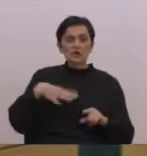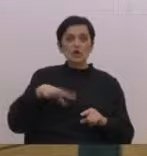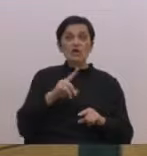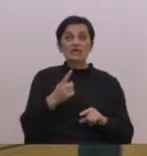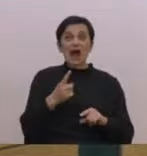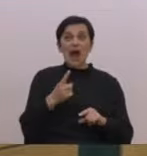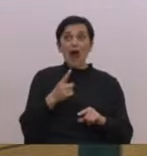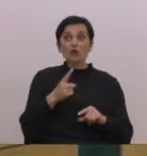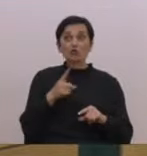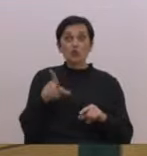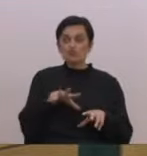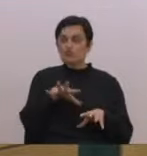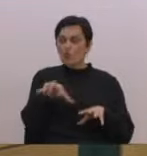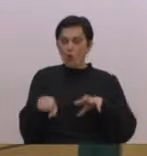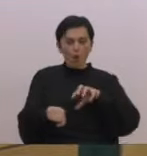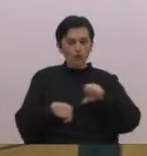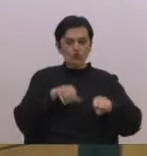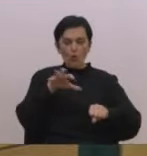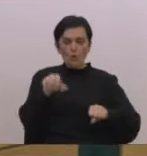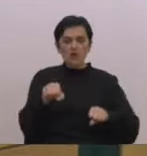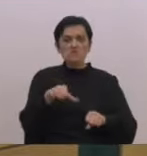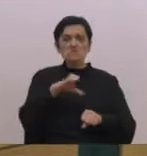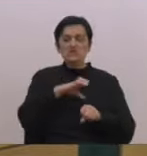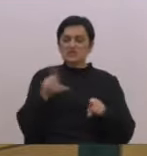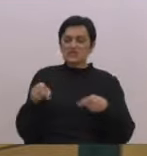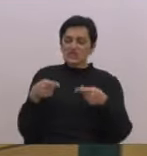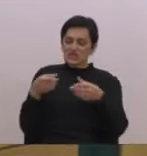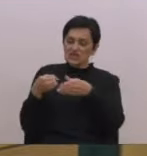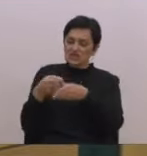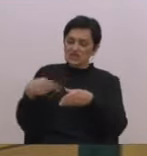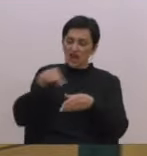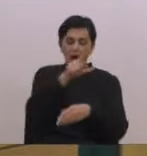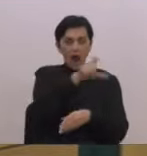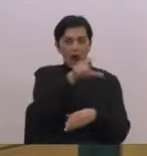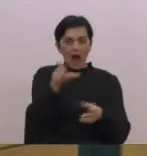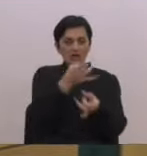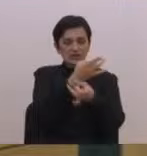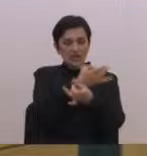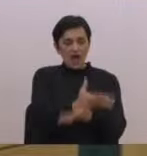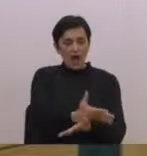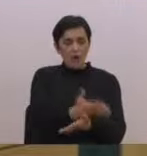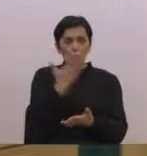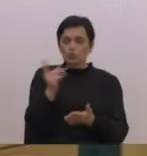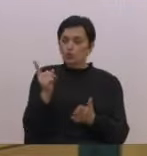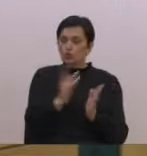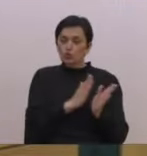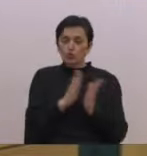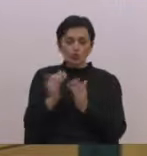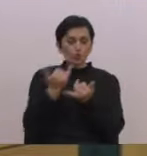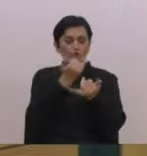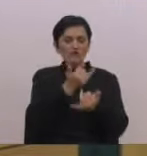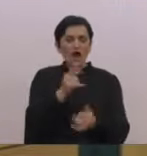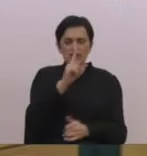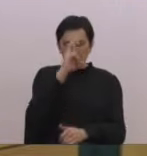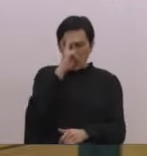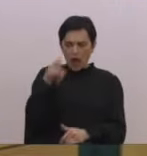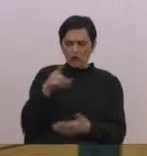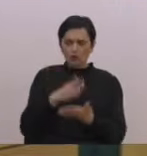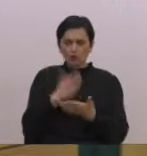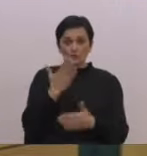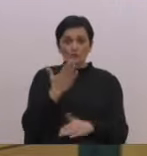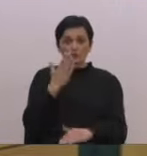imtor monopoliebia. Ditdeba erteulebi, kharibdeba khalkhi. Tu amas veru guareb, ra is khelisupleba khar, kho? Tu